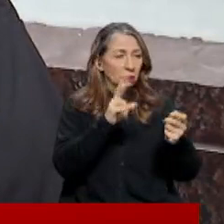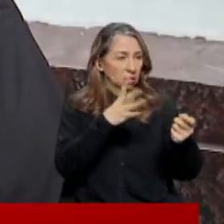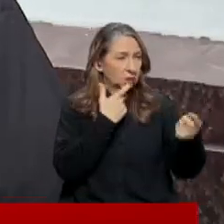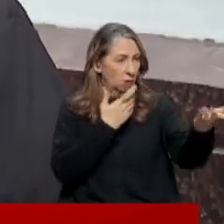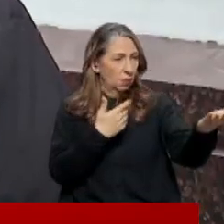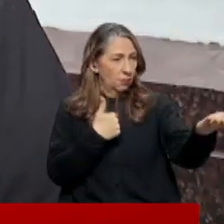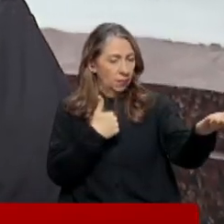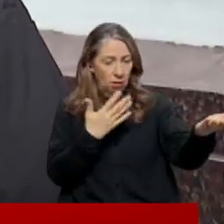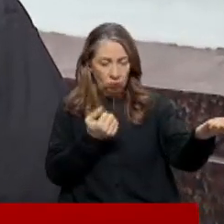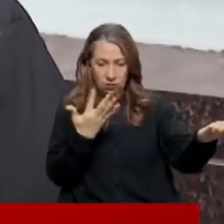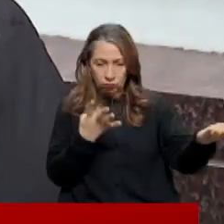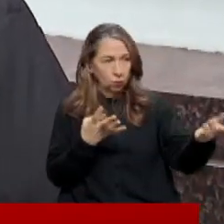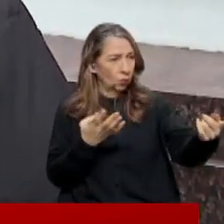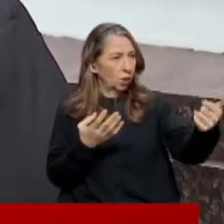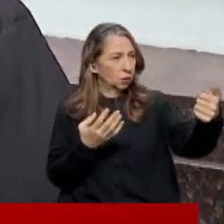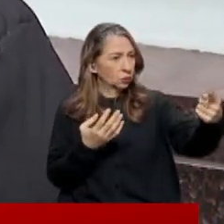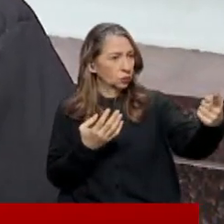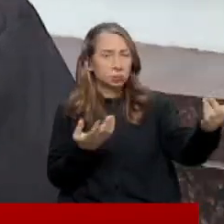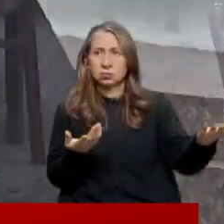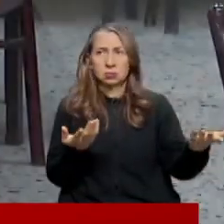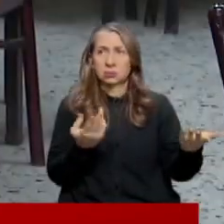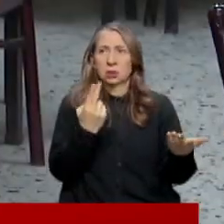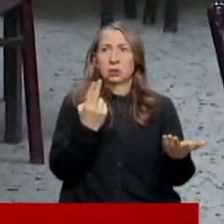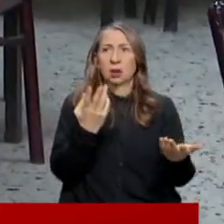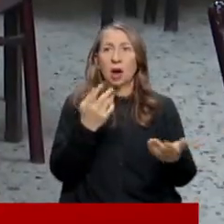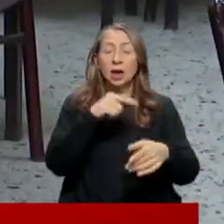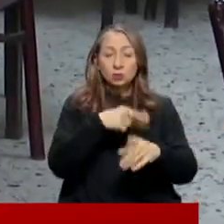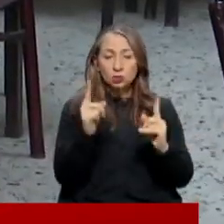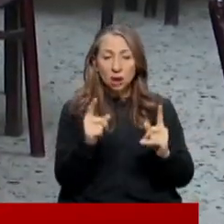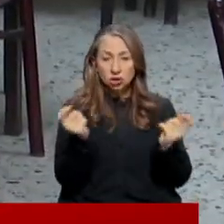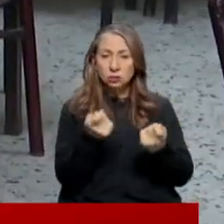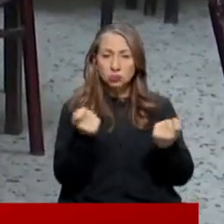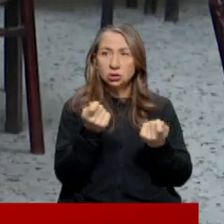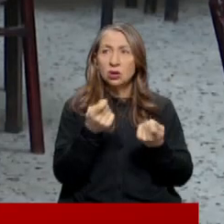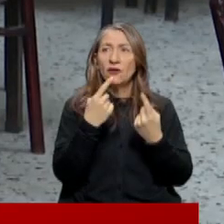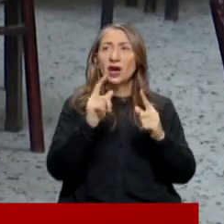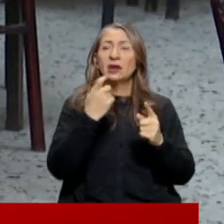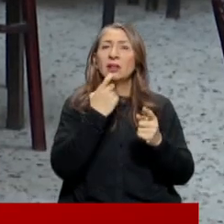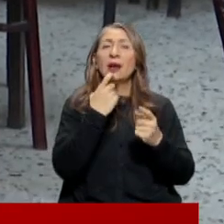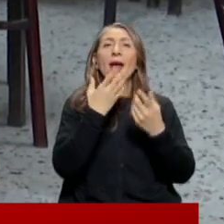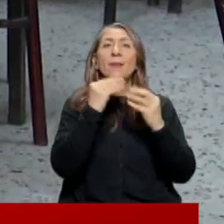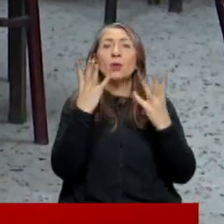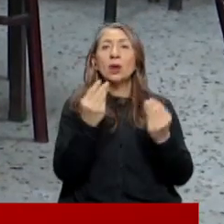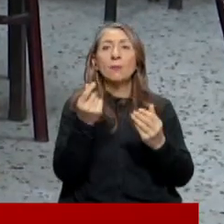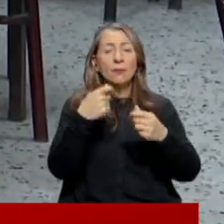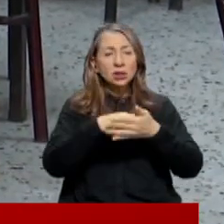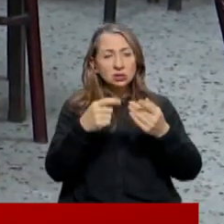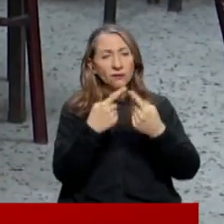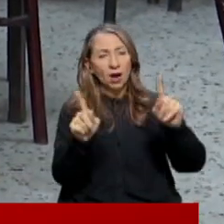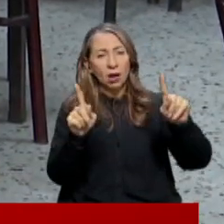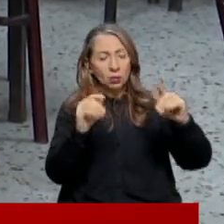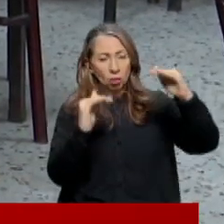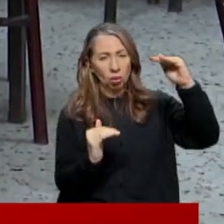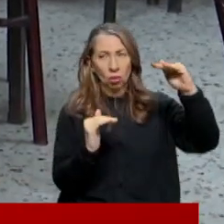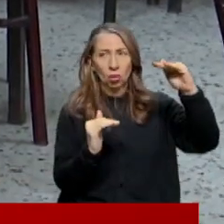25 sene. Ben alıyorum 5,5, o alıyor 6,5. Yedi. Aynı süre çalışmalarına rağmen farklı yıllarda emekli olanlar daha düşük emekli aylığı